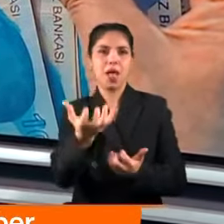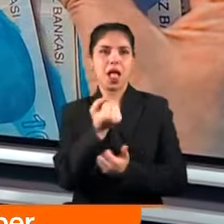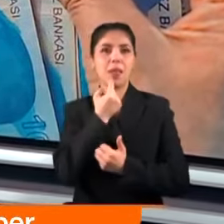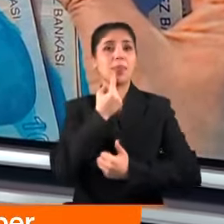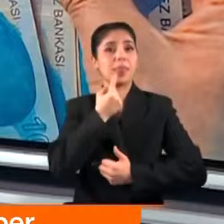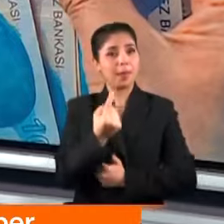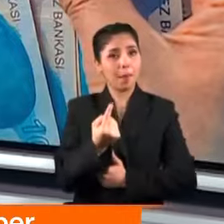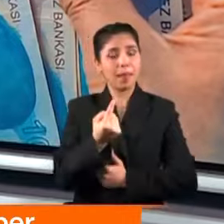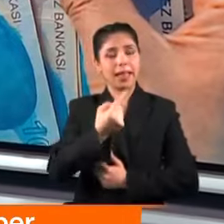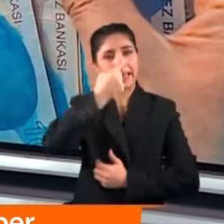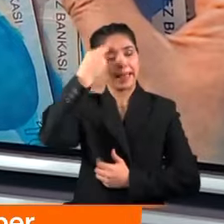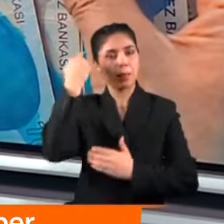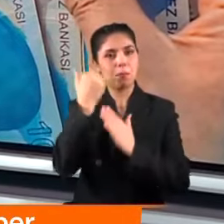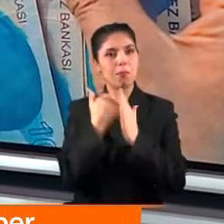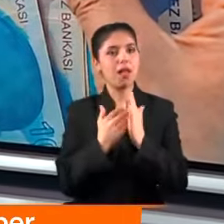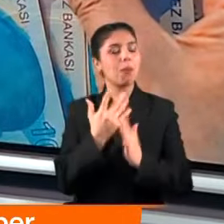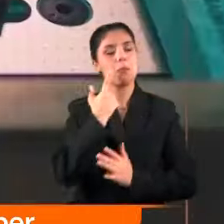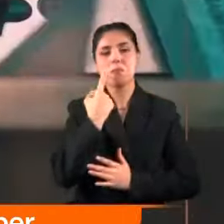geliyor. İşte olasılıklar.